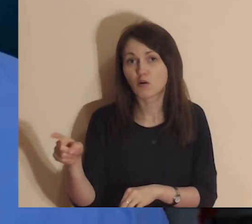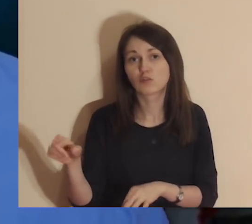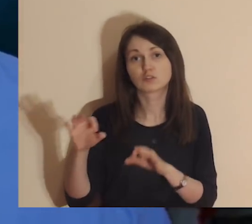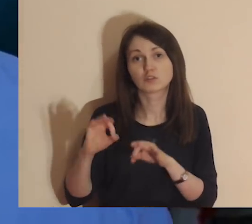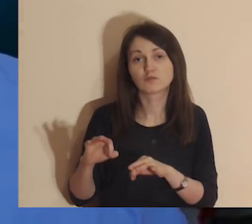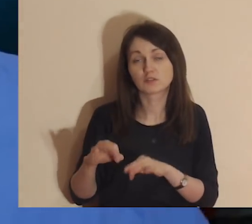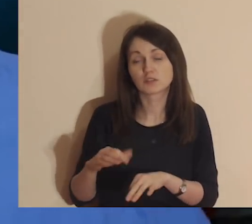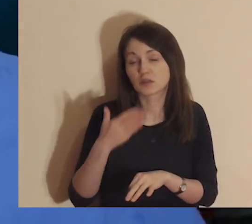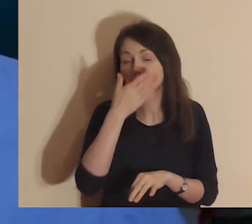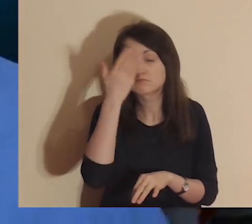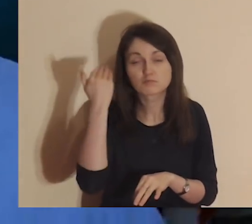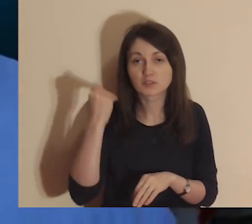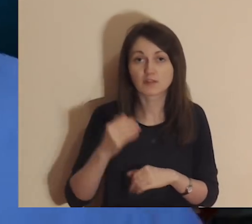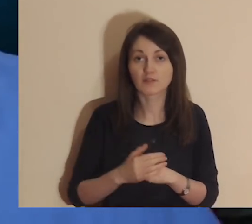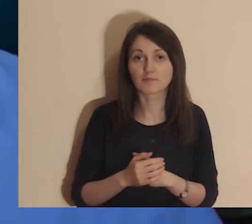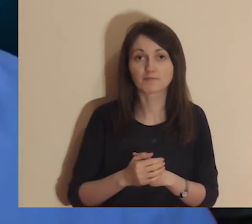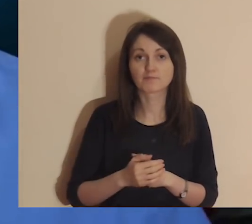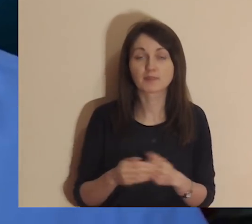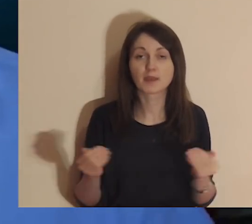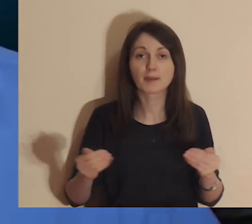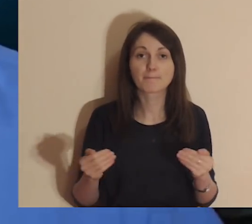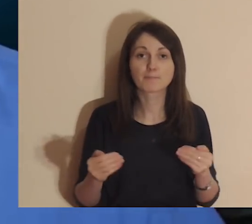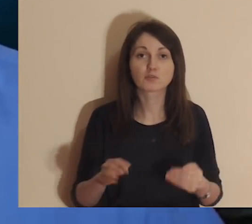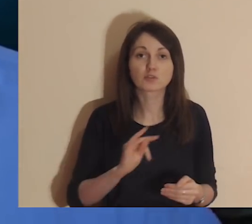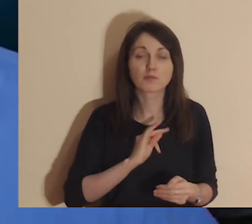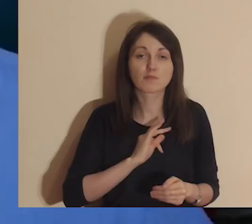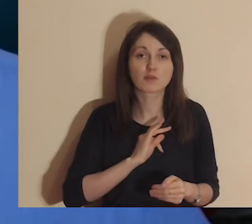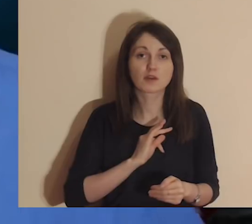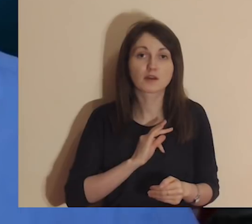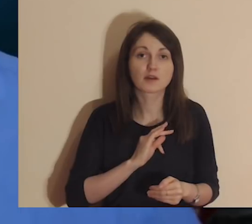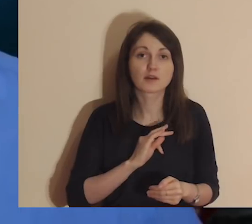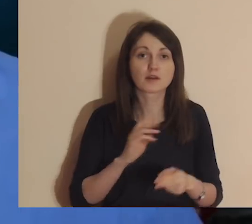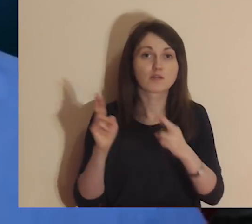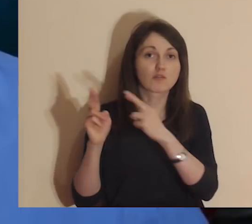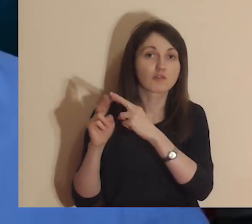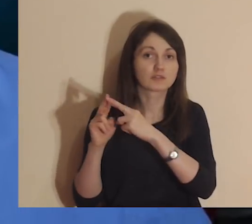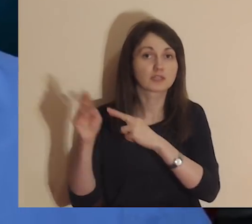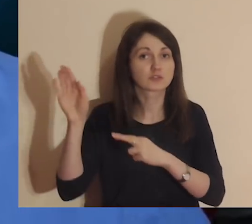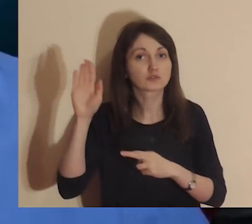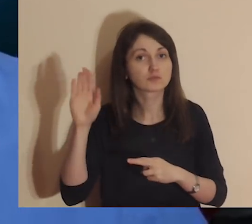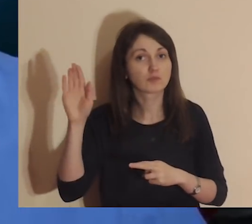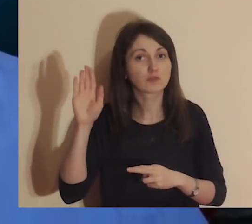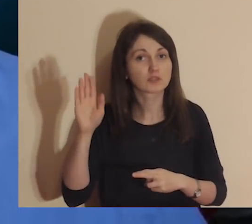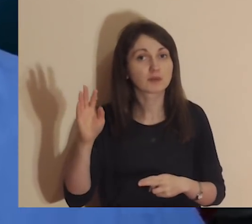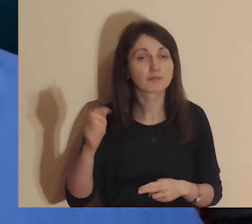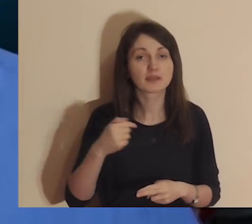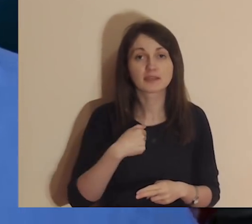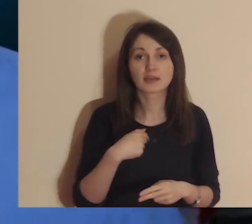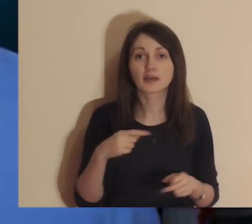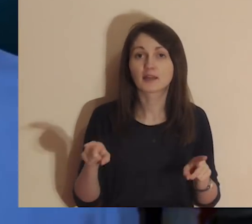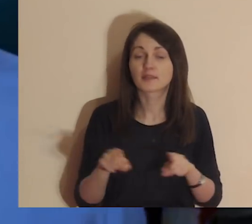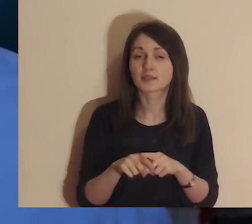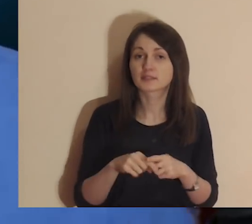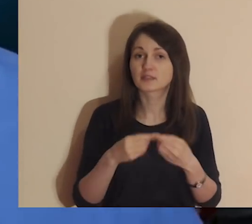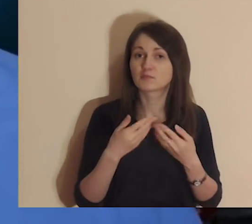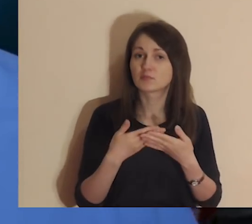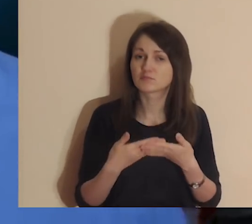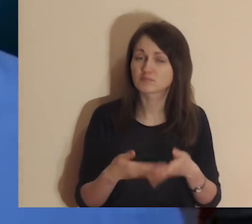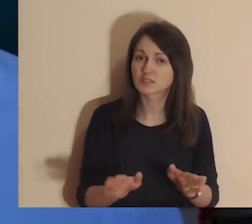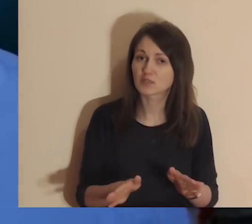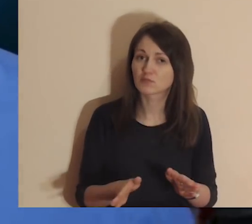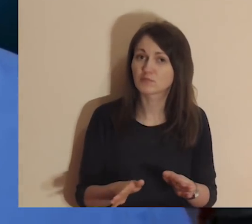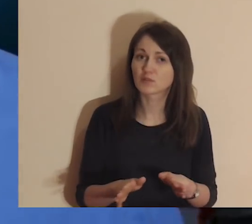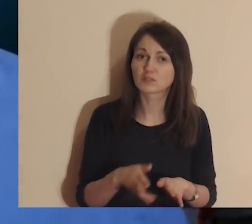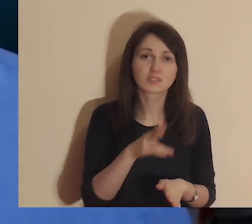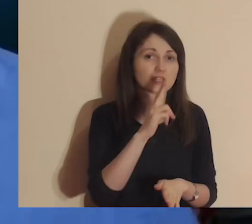tak potraktowali i jestem zagubiony. Może ja jestem w relacji do Pana Boga w takiej dziwnej, że nie potrafię się odnaleźć i jestem